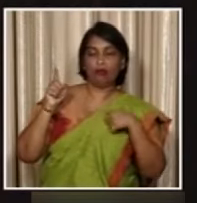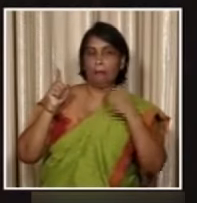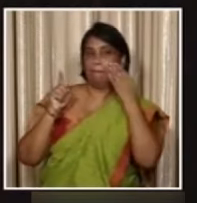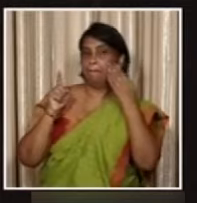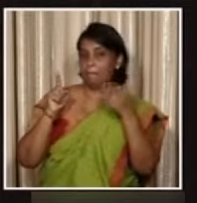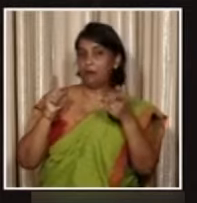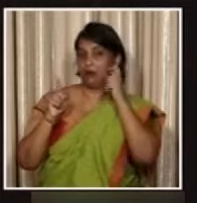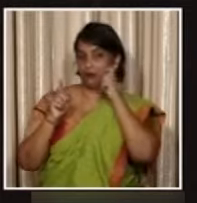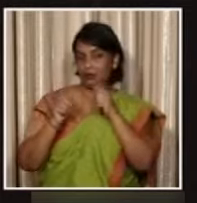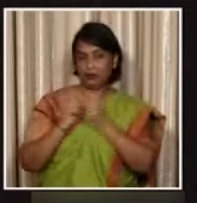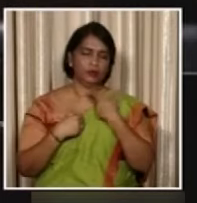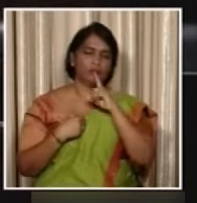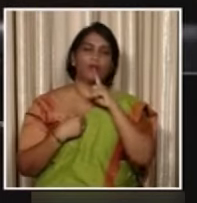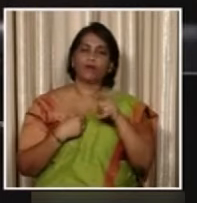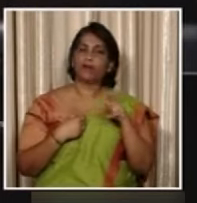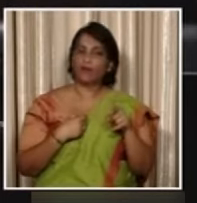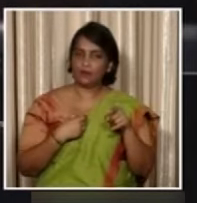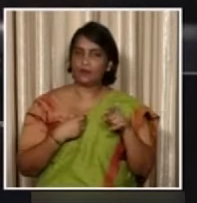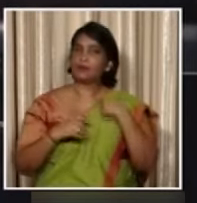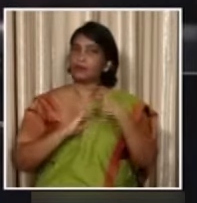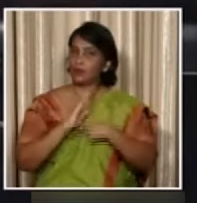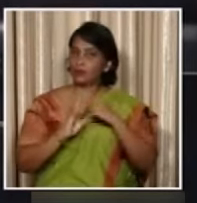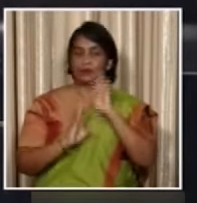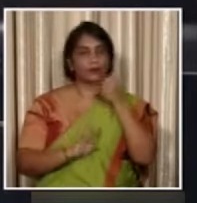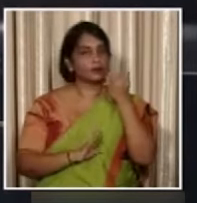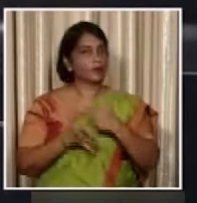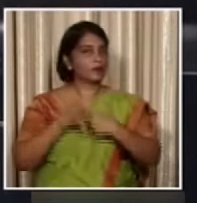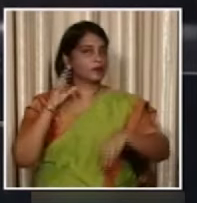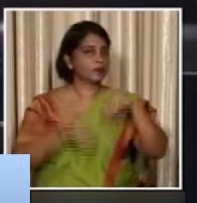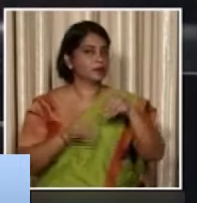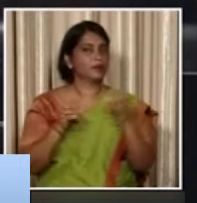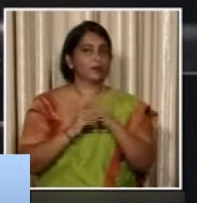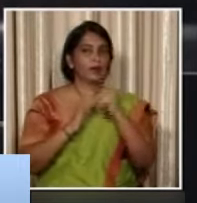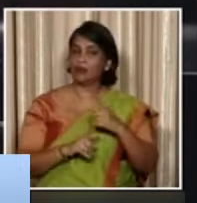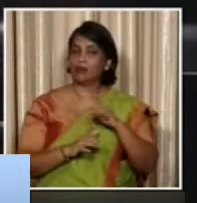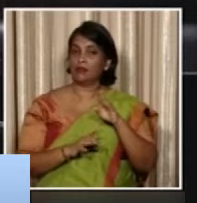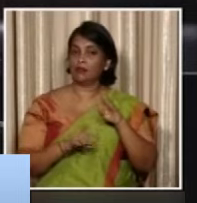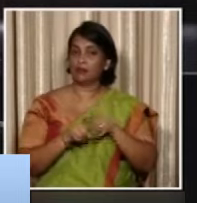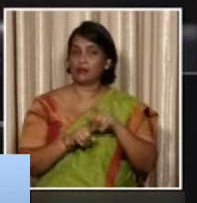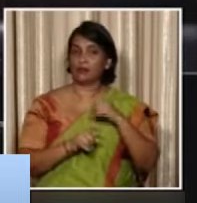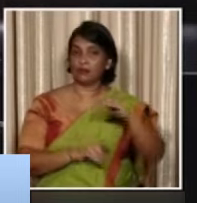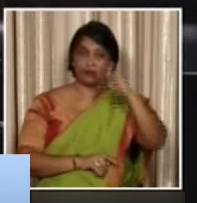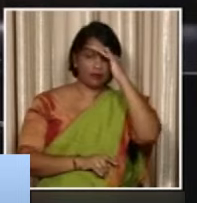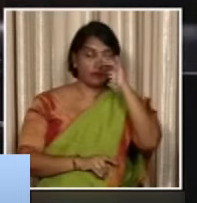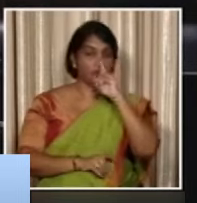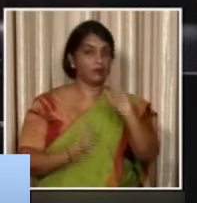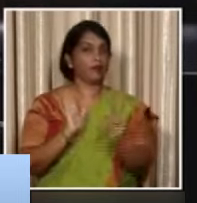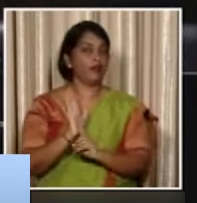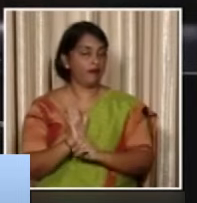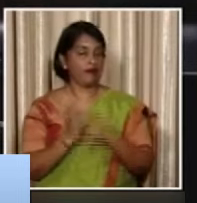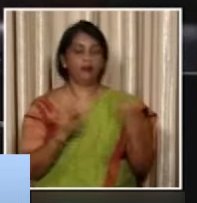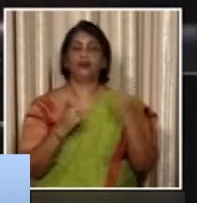ත්‍රස්තවාදී කණ්ඩායම හැසිරෙන විදියට රටේ තියෙන වැදගත් දේශපාලන පක්ෂයක් කියන ජනතා විමුක්ති පෙරමුණේ නායකයෝ කියන ලාල්කාන්තල